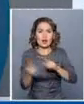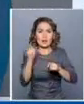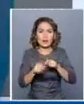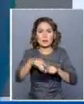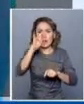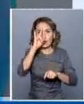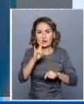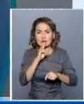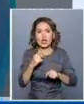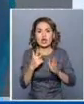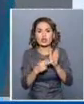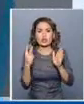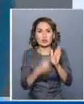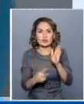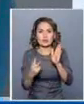салсақ, елімізде